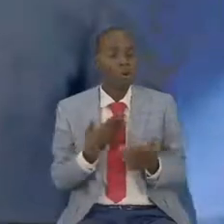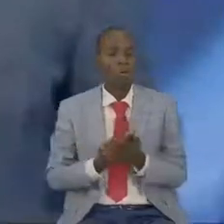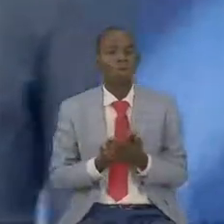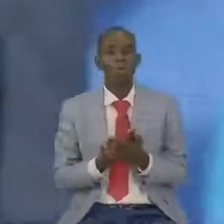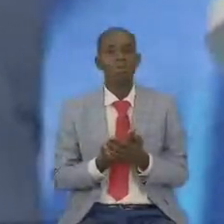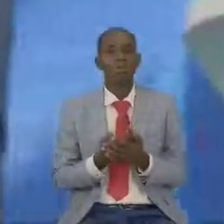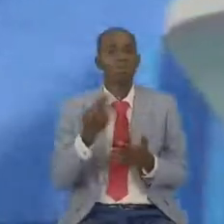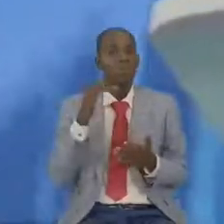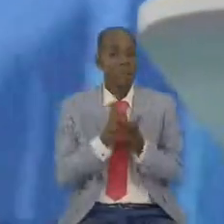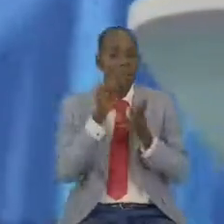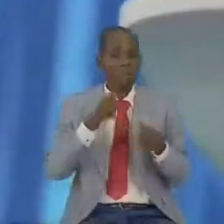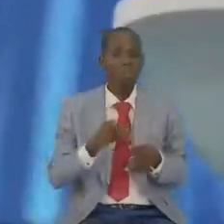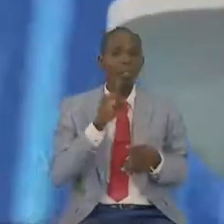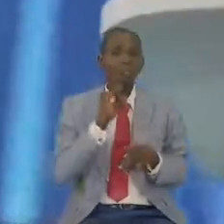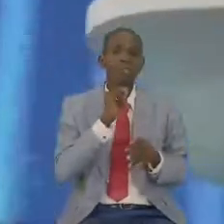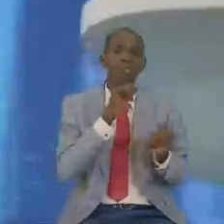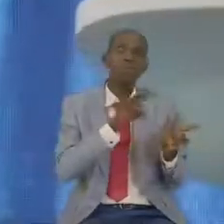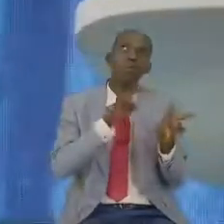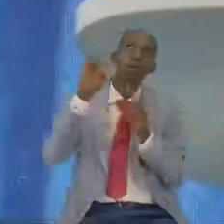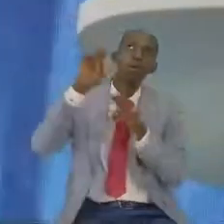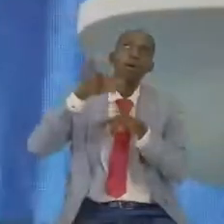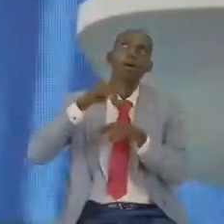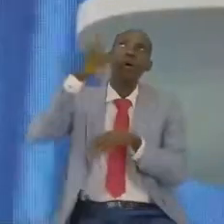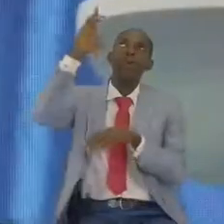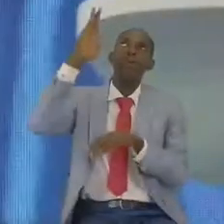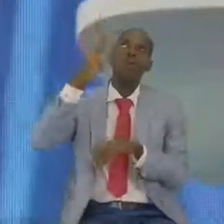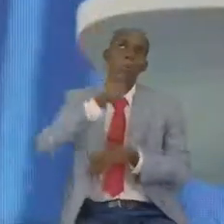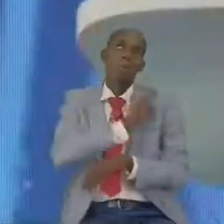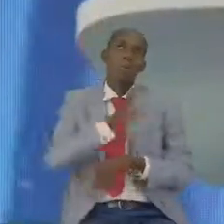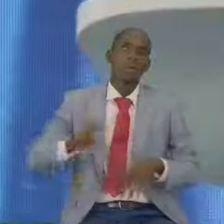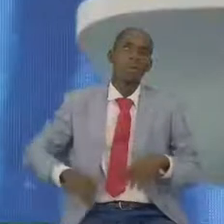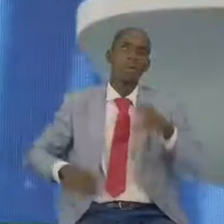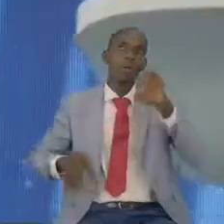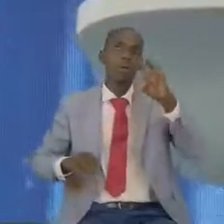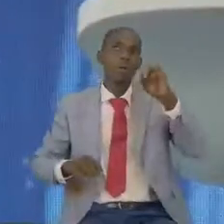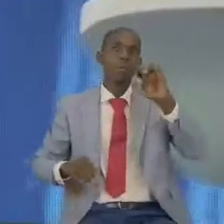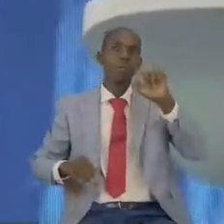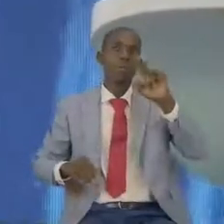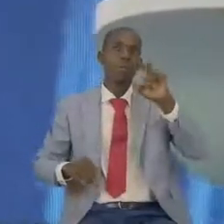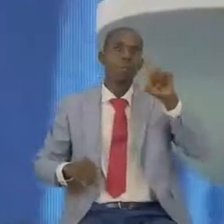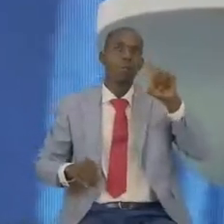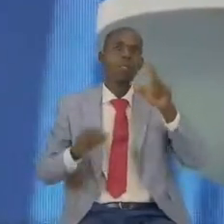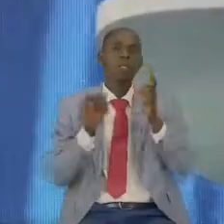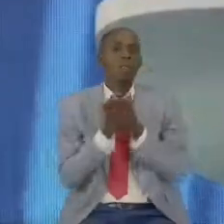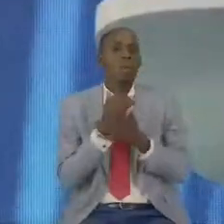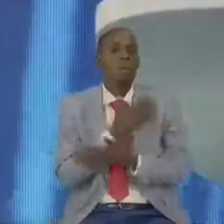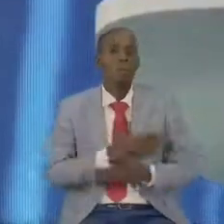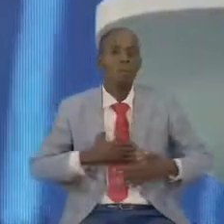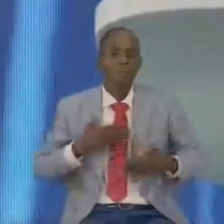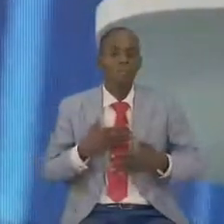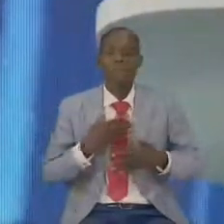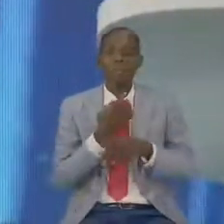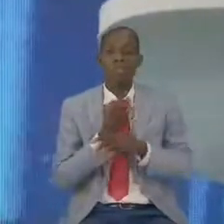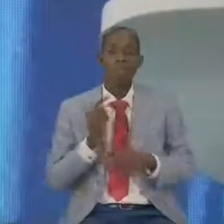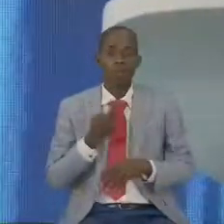qui la déplaît. Il ou elle ne regarde pas Dieu Emmanuel qui plaît à tous, qui nous délivre,